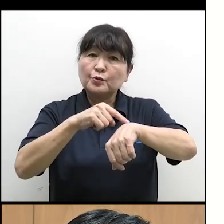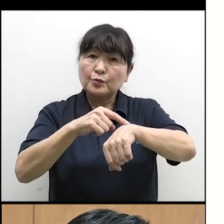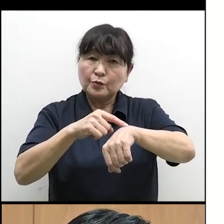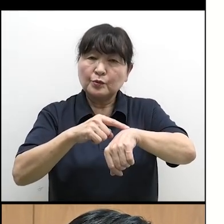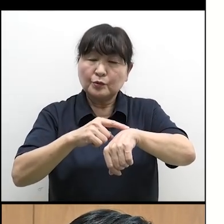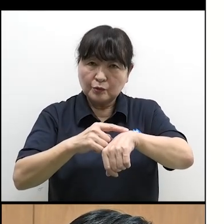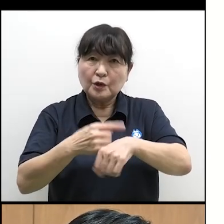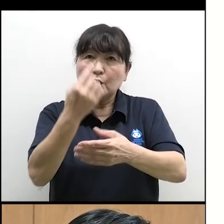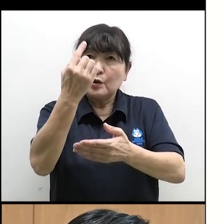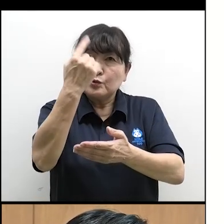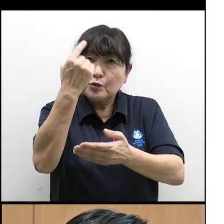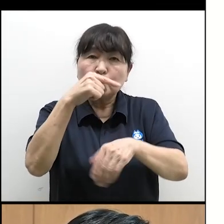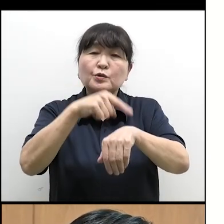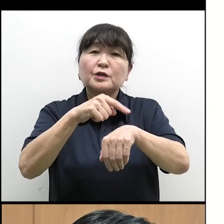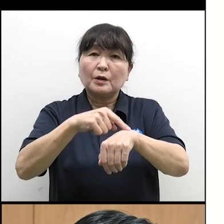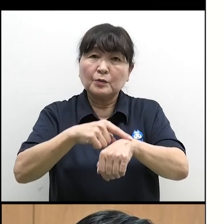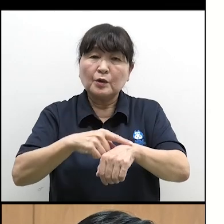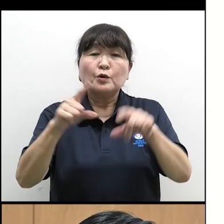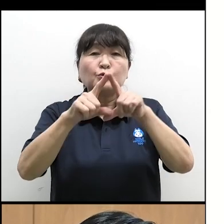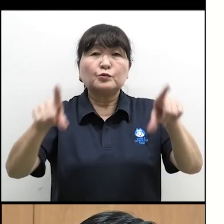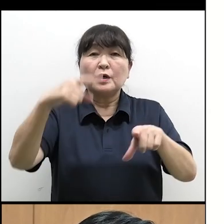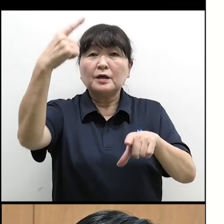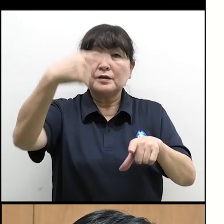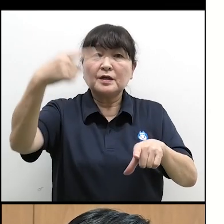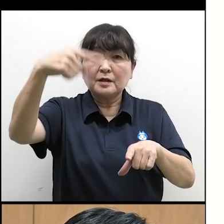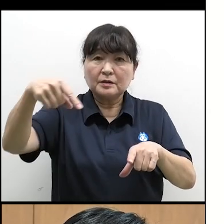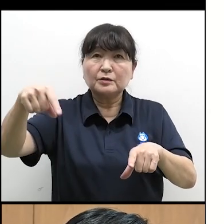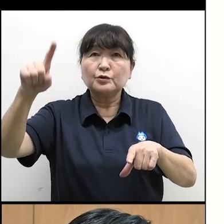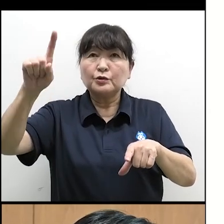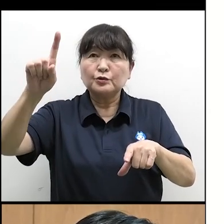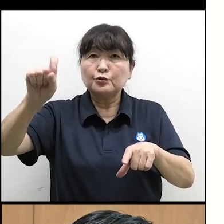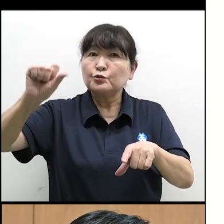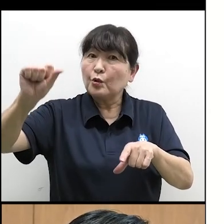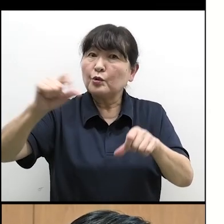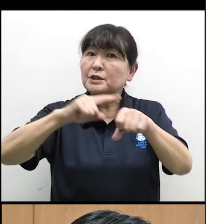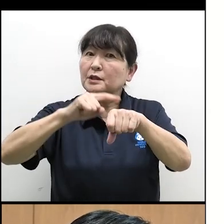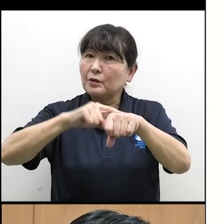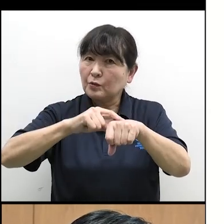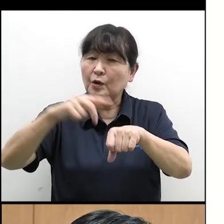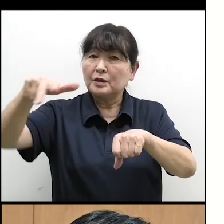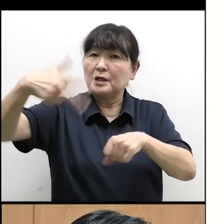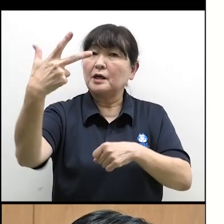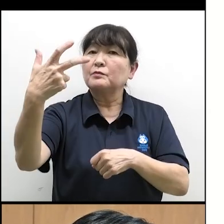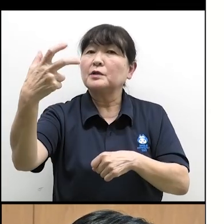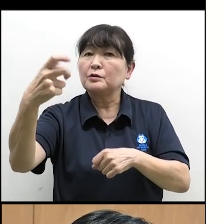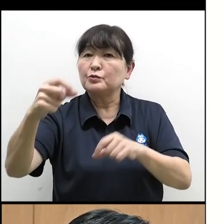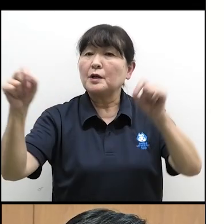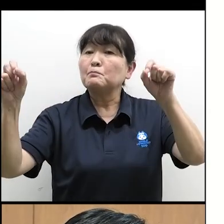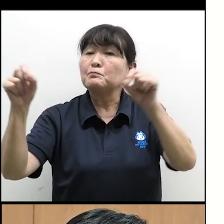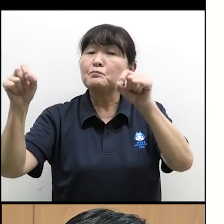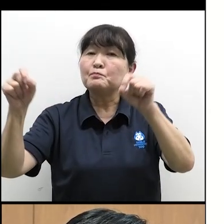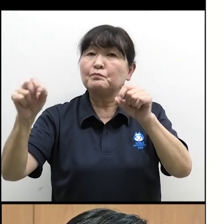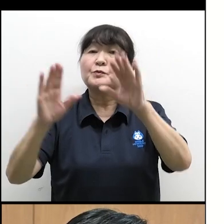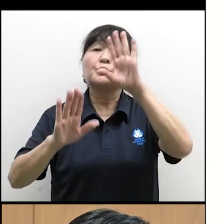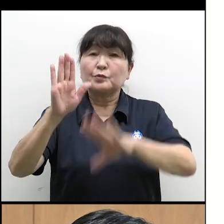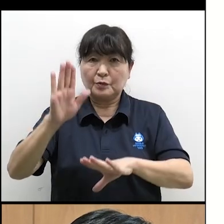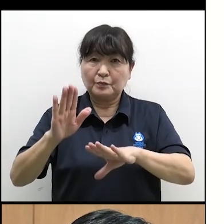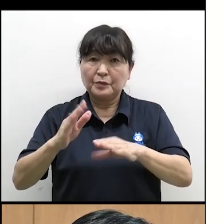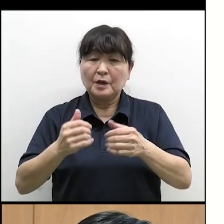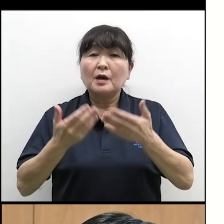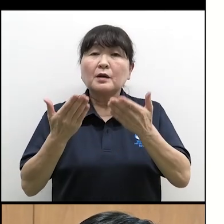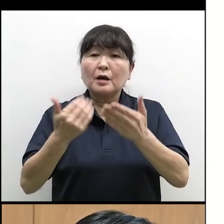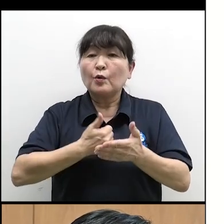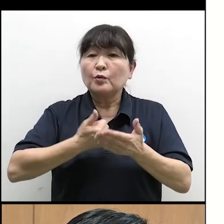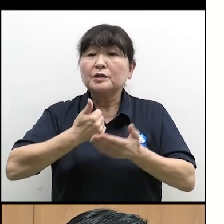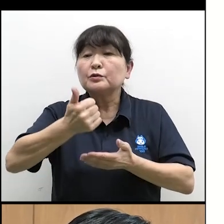常1015時間を770時間と短縮しており、登校時間も8時50分と9時50分